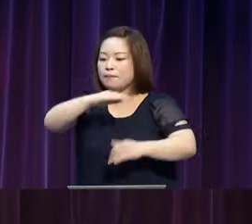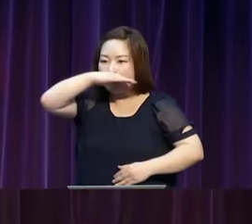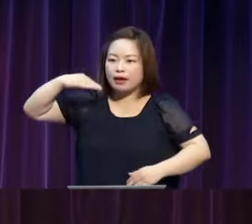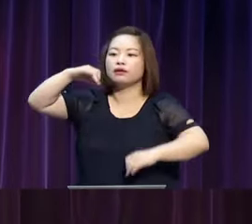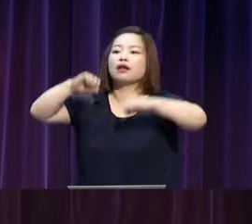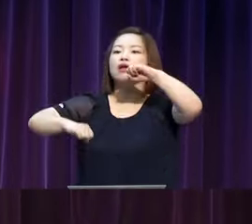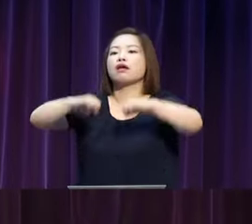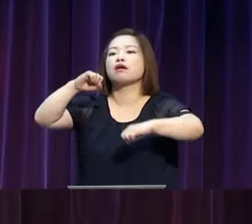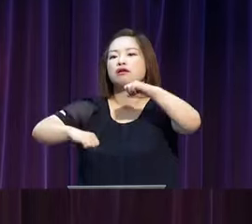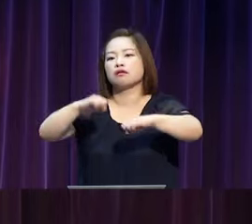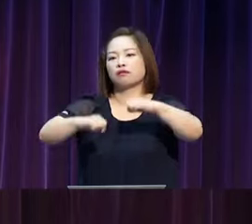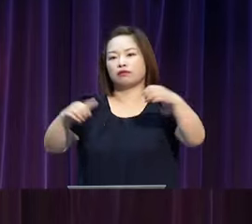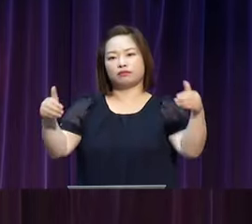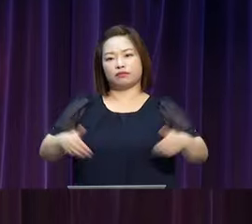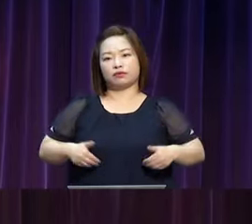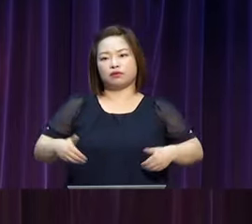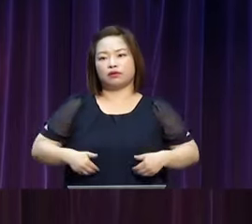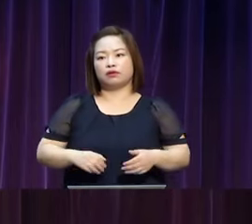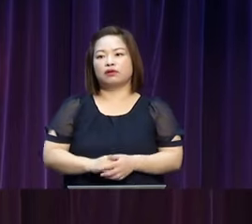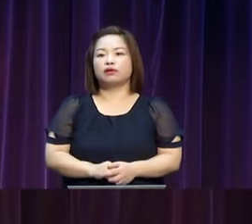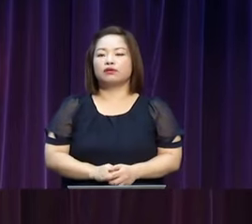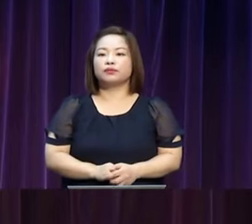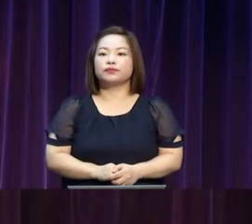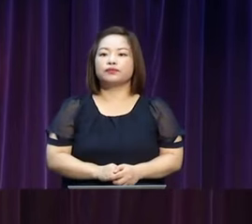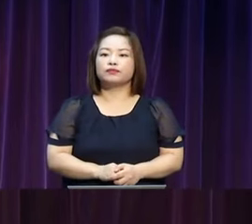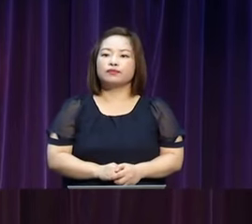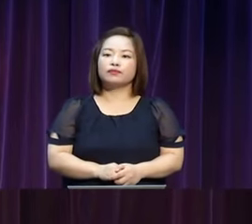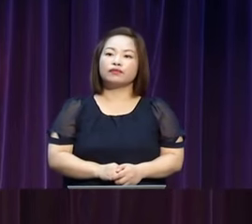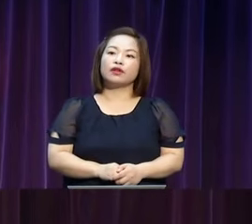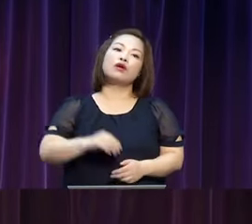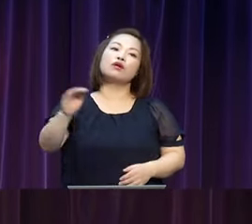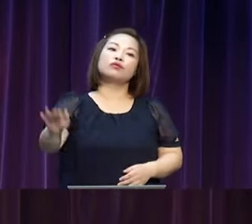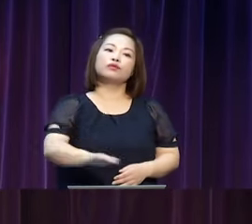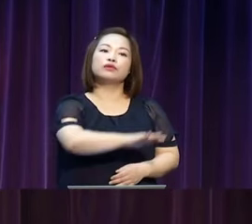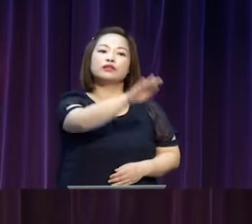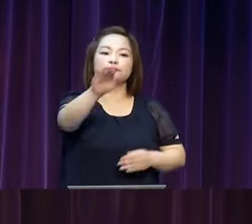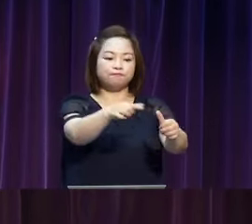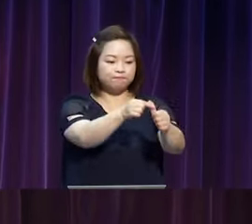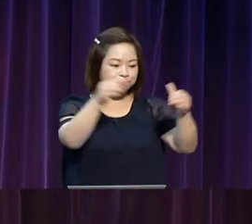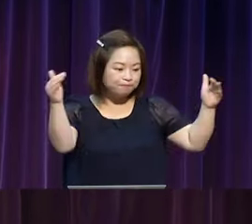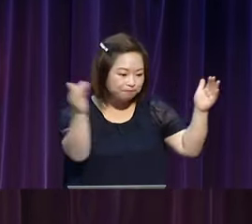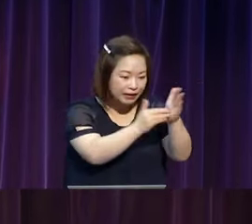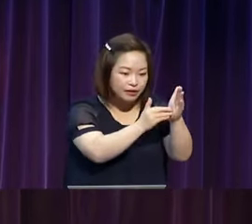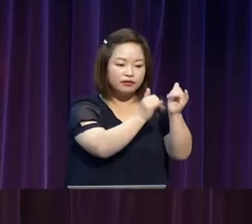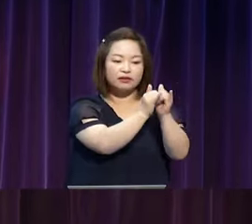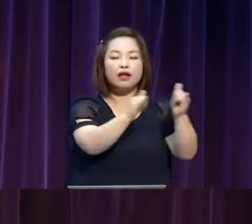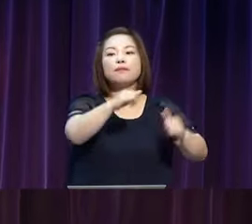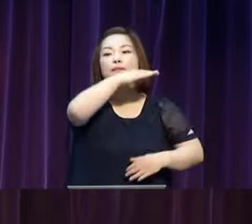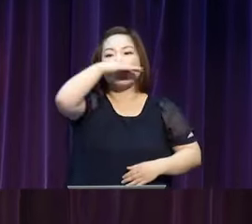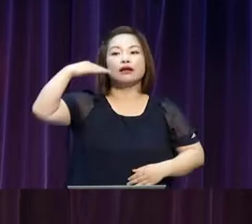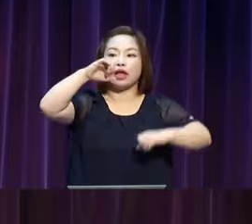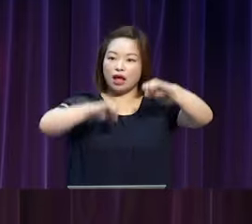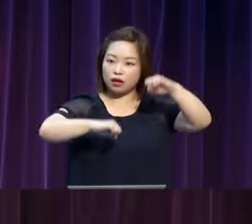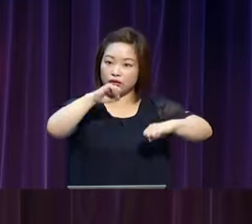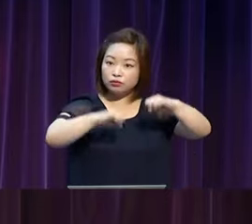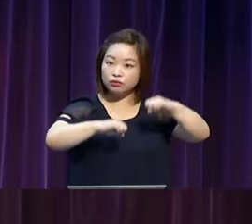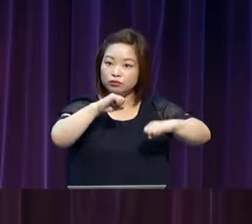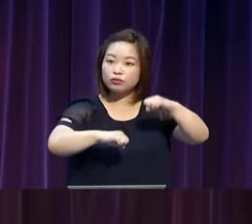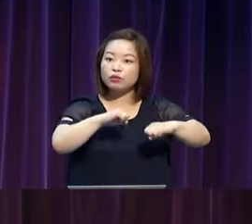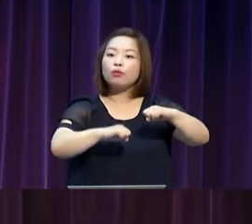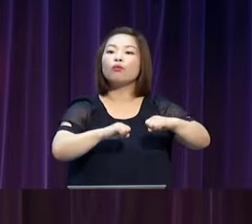사람들이 착한 행실을 위해서 필요한 게 뭐냐 그 얘기예요. 마음 먹는다고 되는